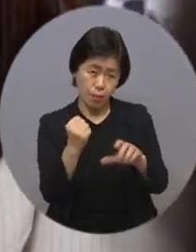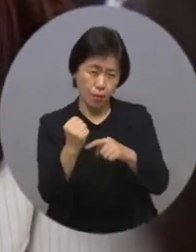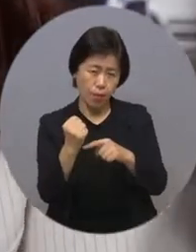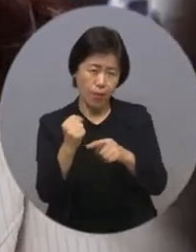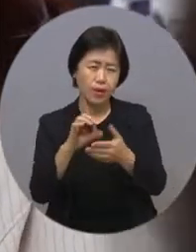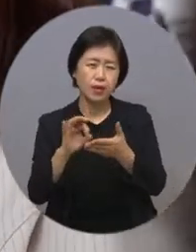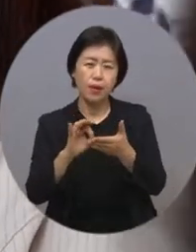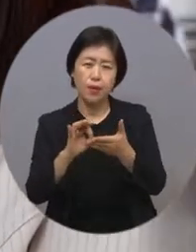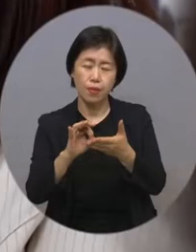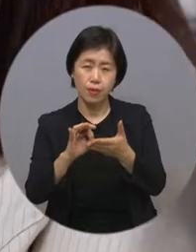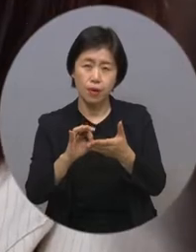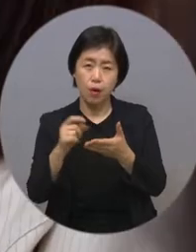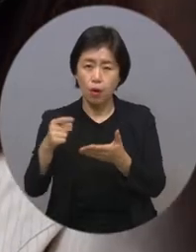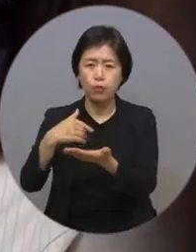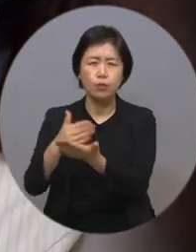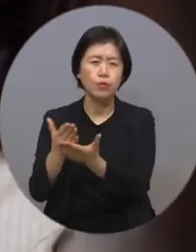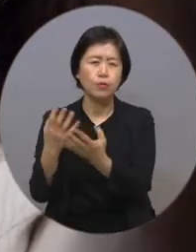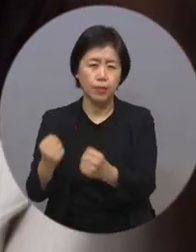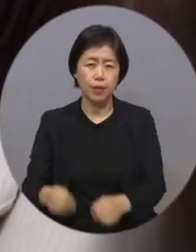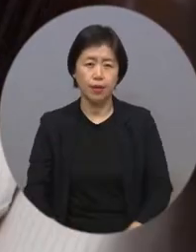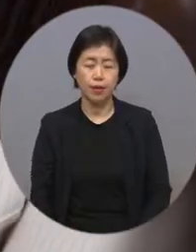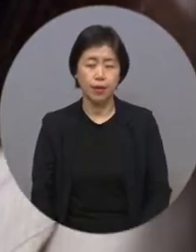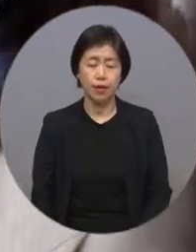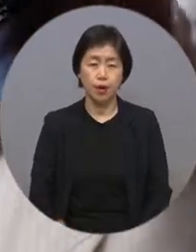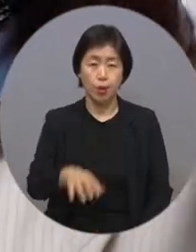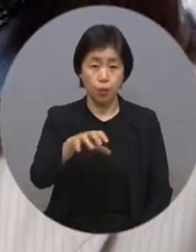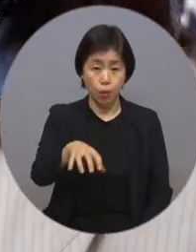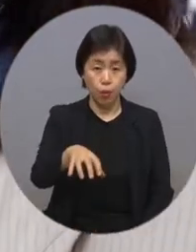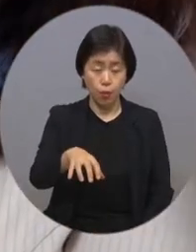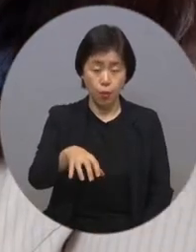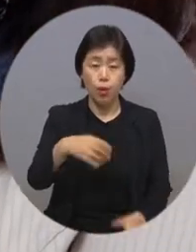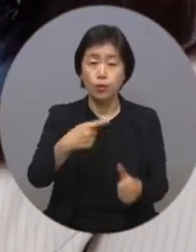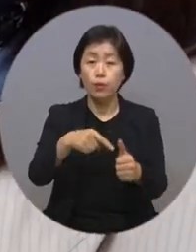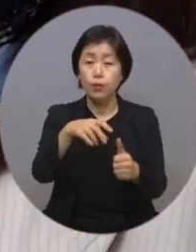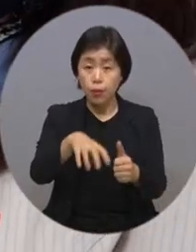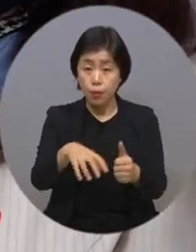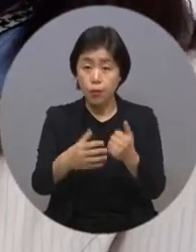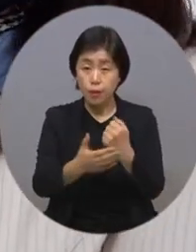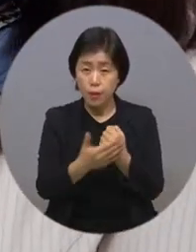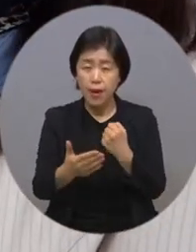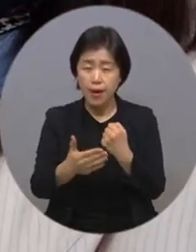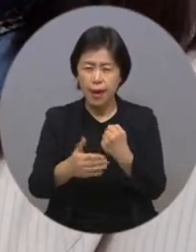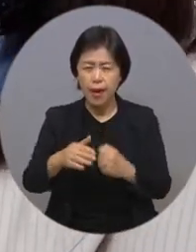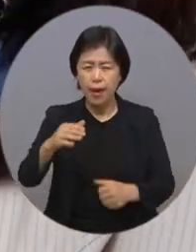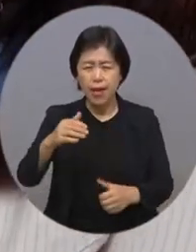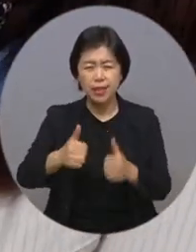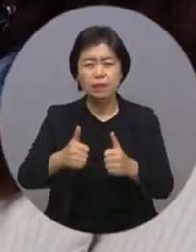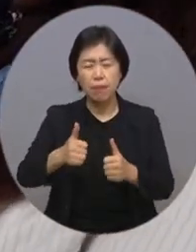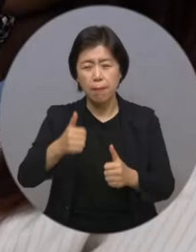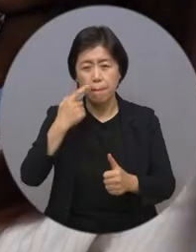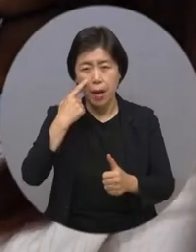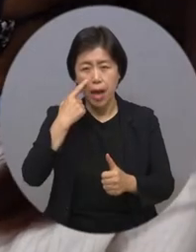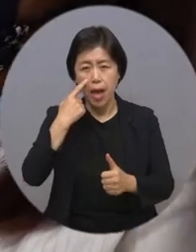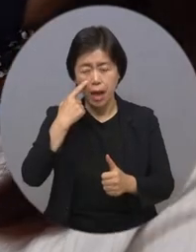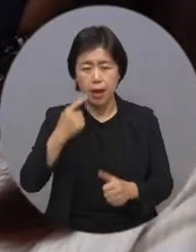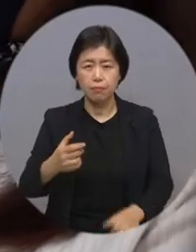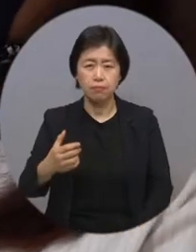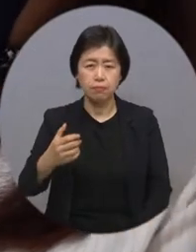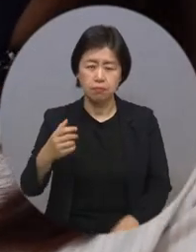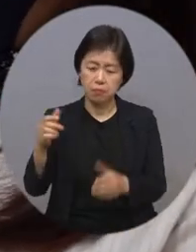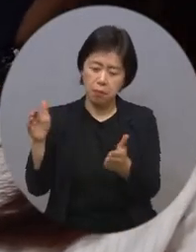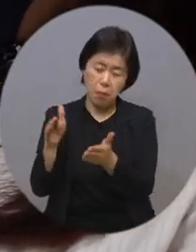드라이버는 종류별로 사용을 하고 있고요. 지금 현재는 저희 교육장이기 때문에 조금 작은 압을 가지고 있는 드라이버를 사용을 하고